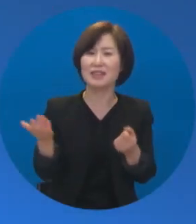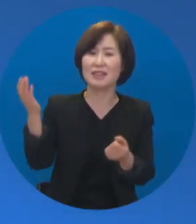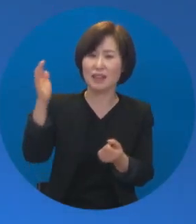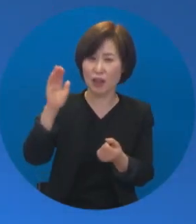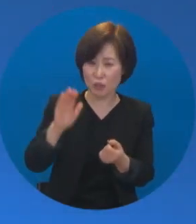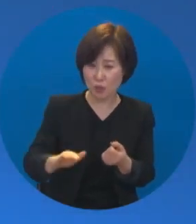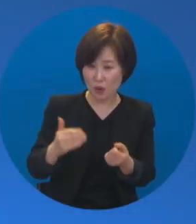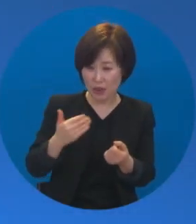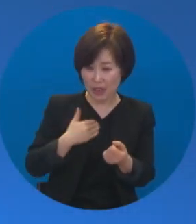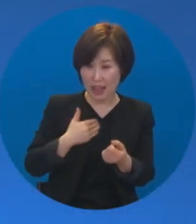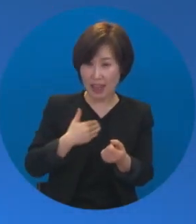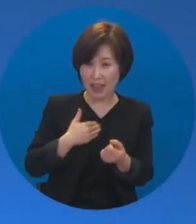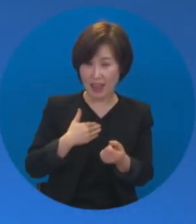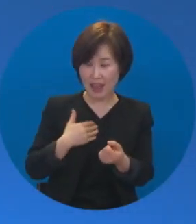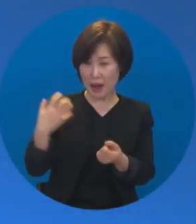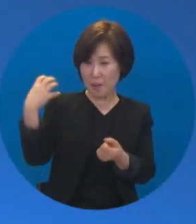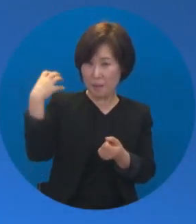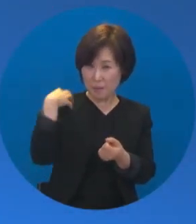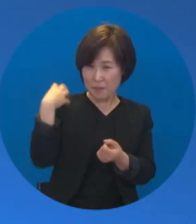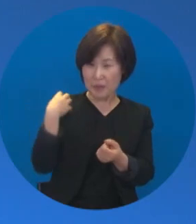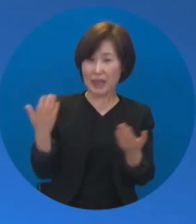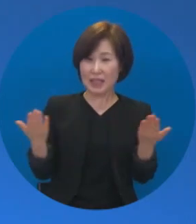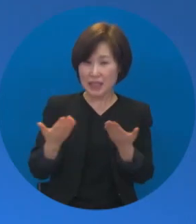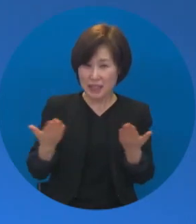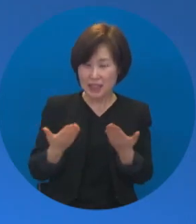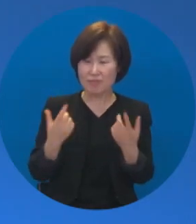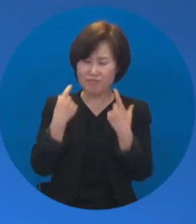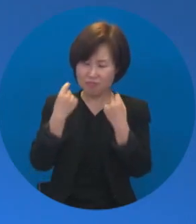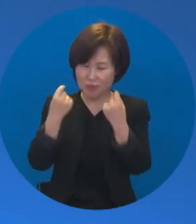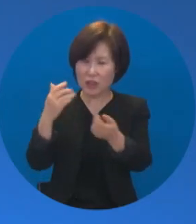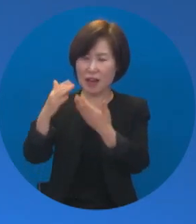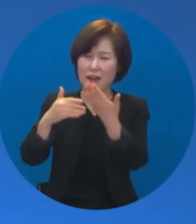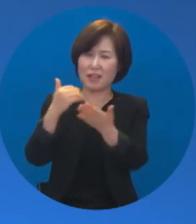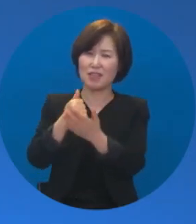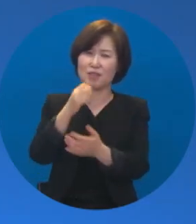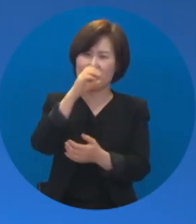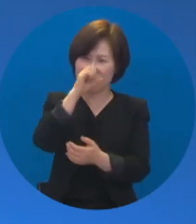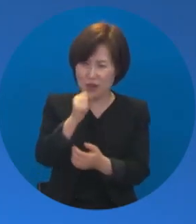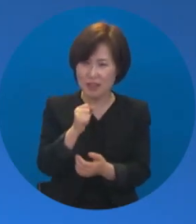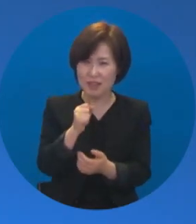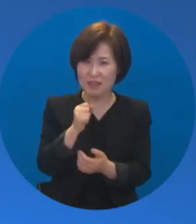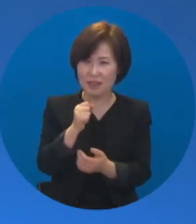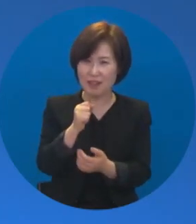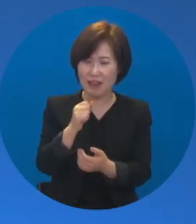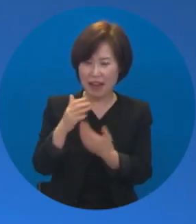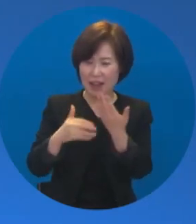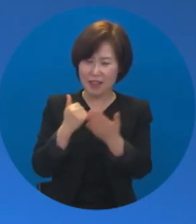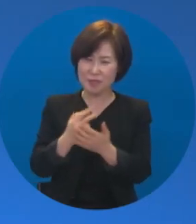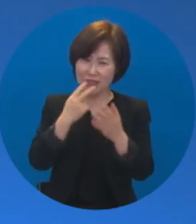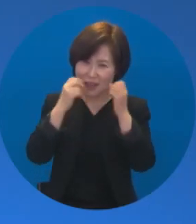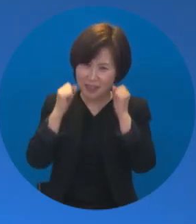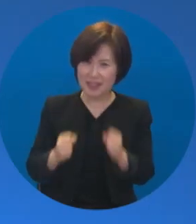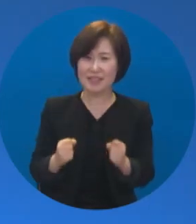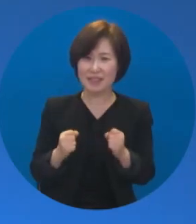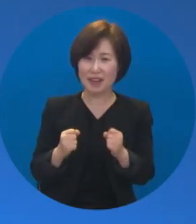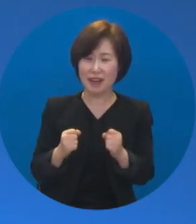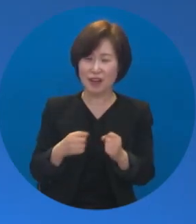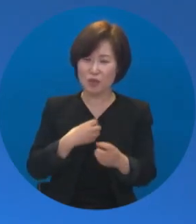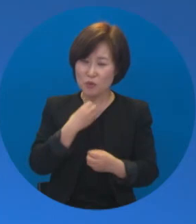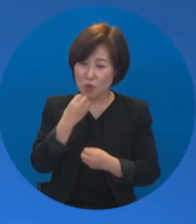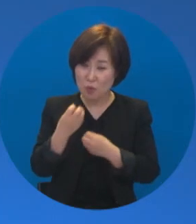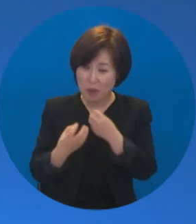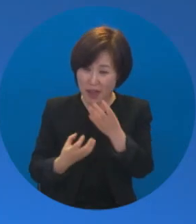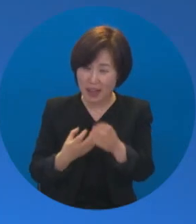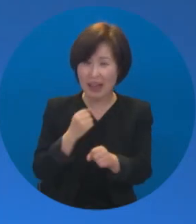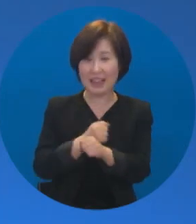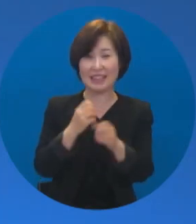앞에 주어진 일상 안에서 여전히 하나님은 선하시다, 하나님은 살아계신다 라는 고백을 하는